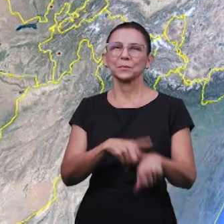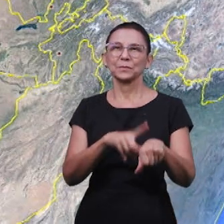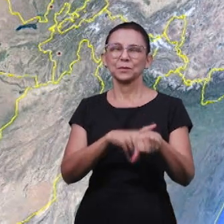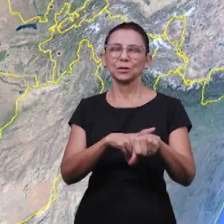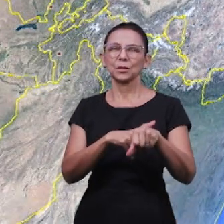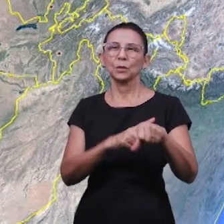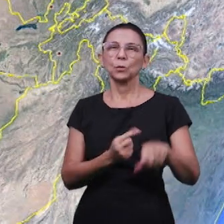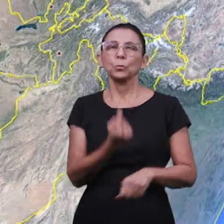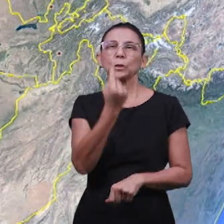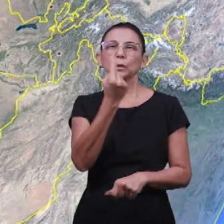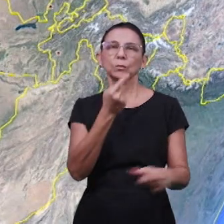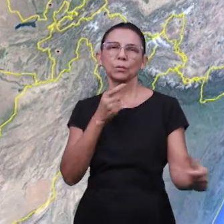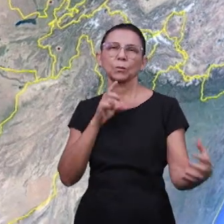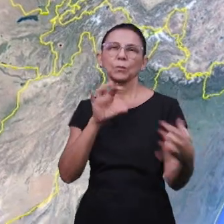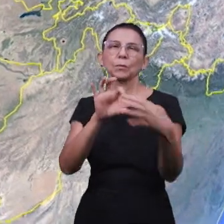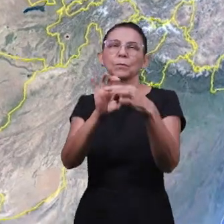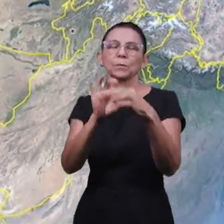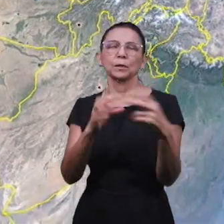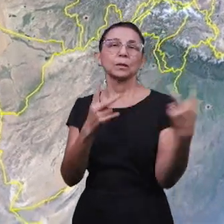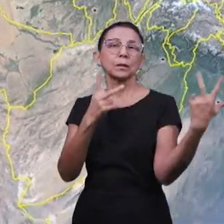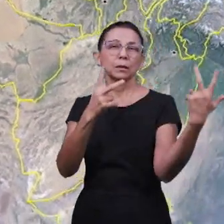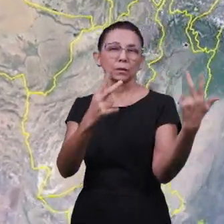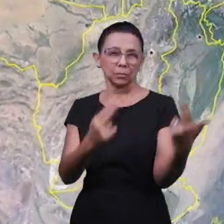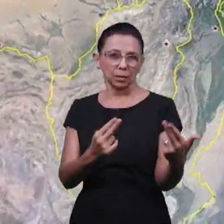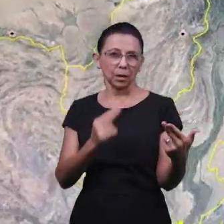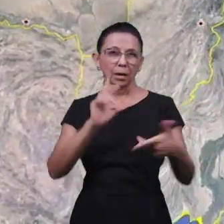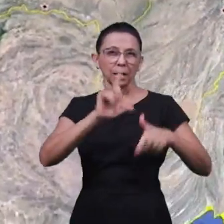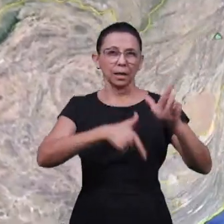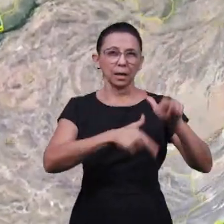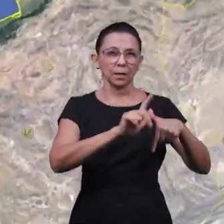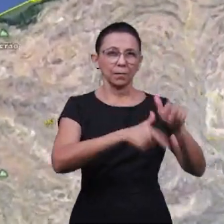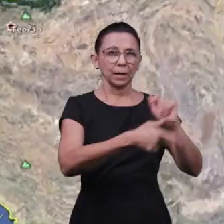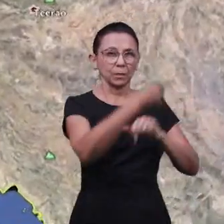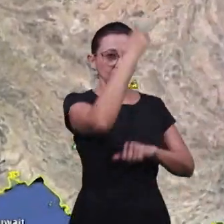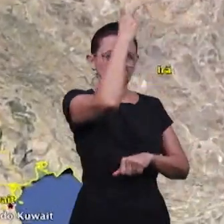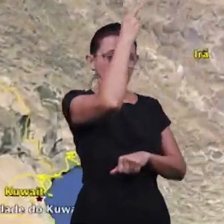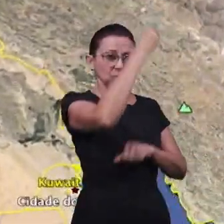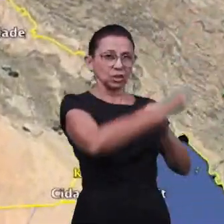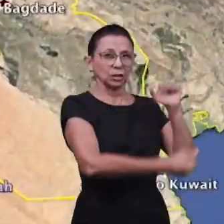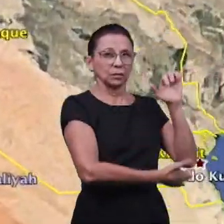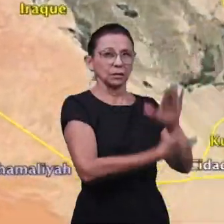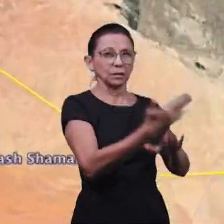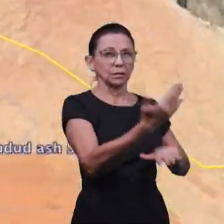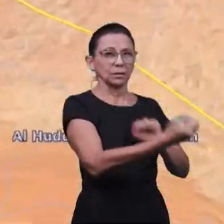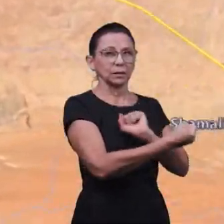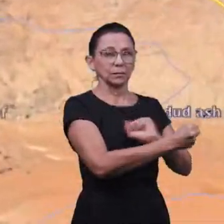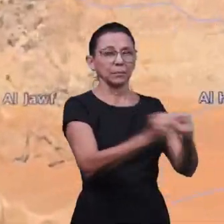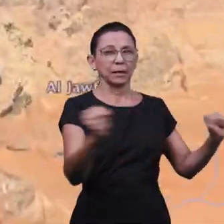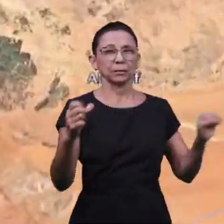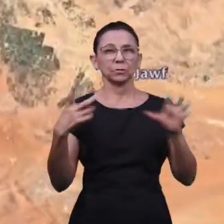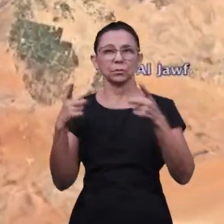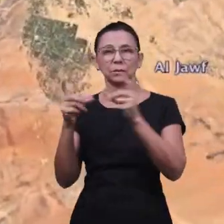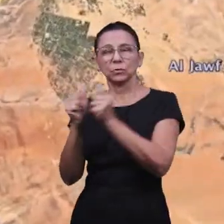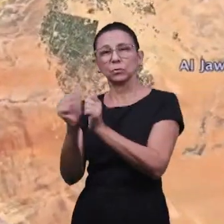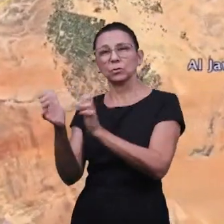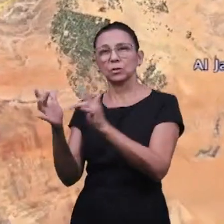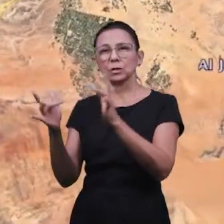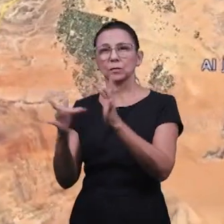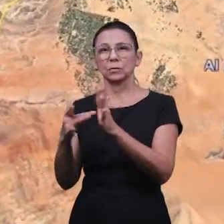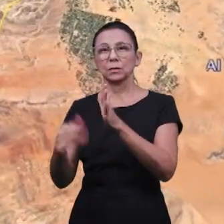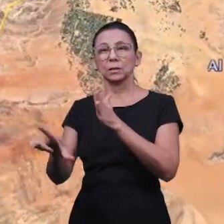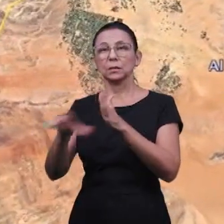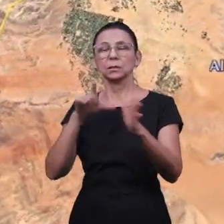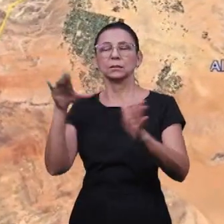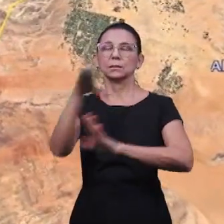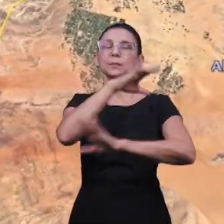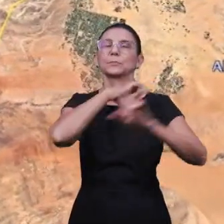planète vivent un moment d'unité et de communion, comme ont vécu les Hébreux à la sortie d'Égypte et les disciples avec le